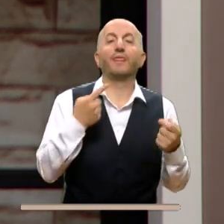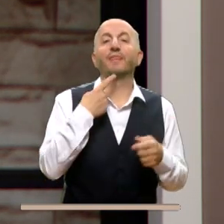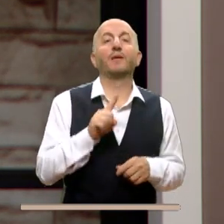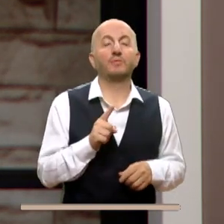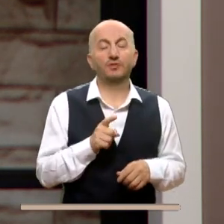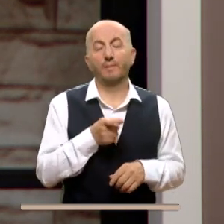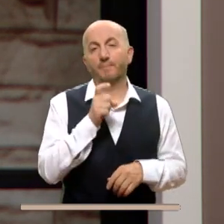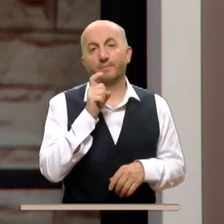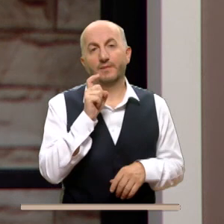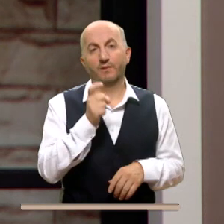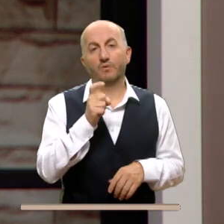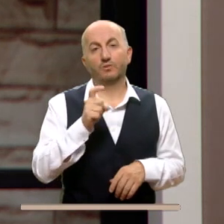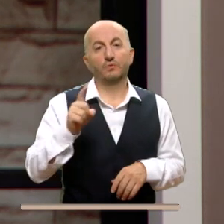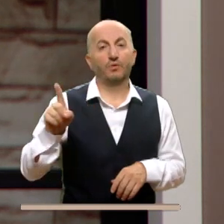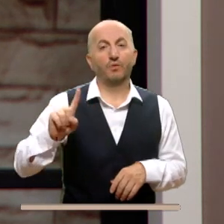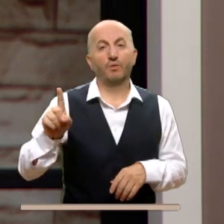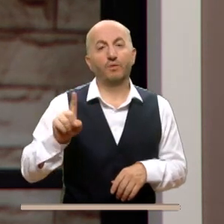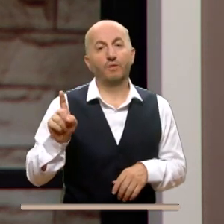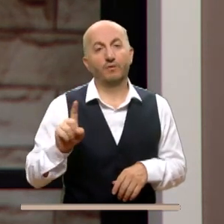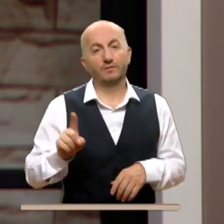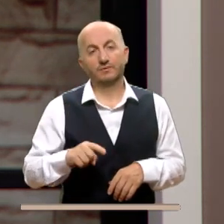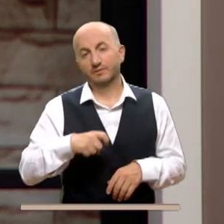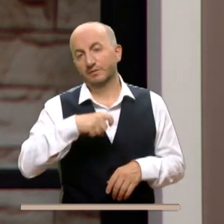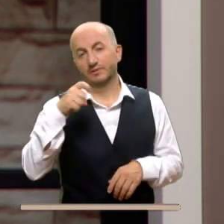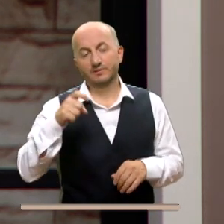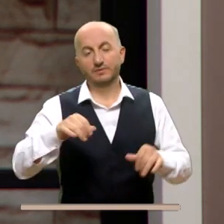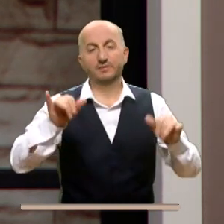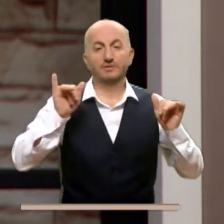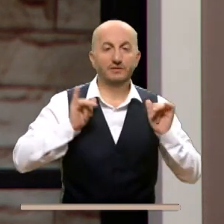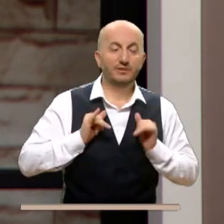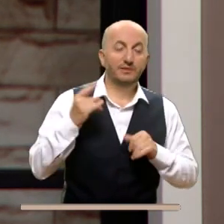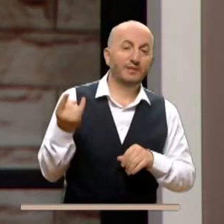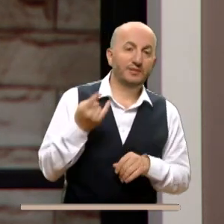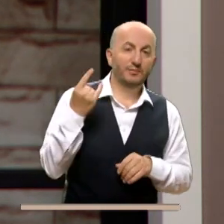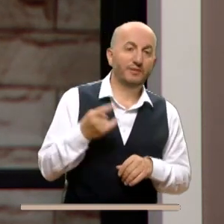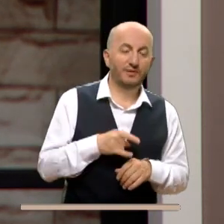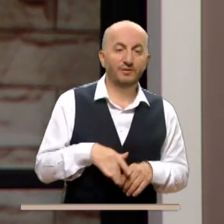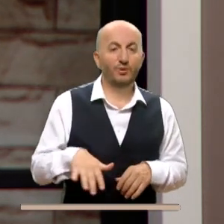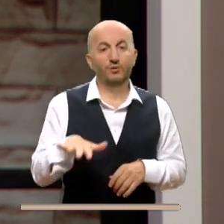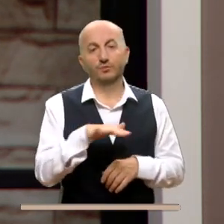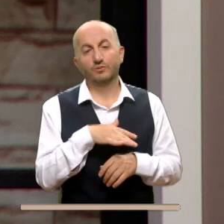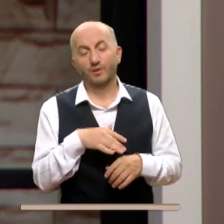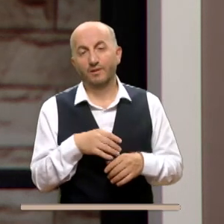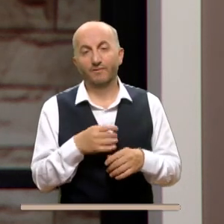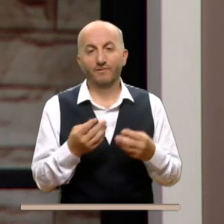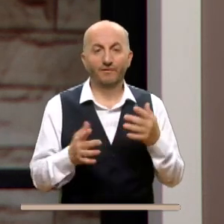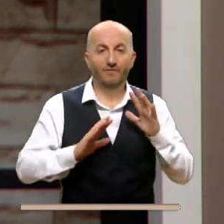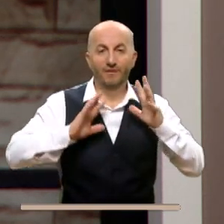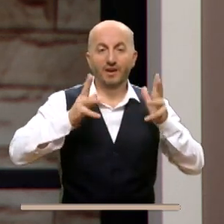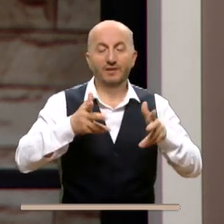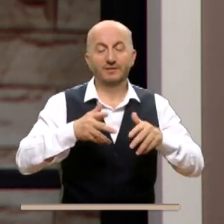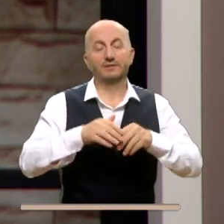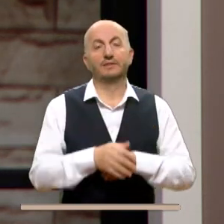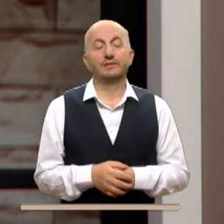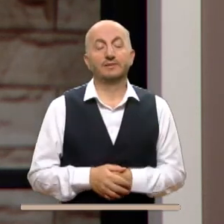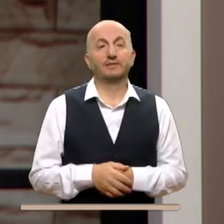ve 10'un yazı artık biraz daha eğlencedir, gezmedir, tozmadır, biraz daha sosyal etkinliktir ama dersi de boşlamak lazım, unutmamak lazım.